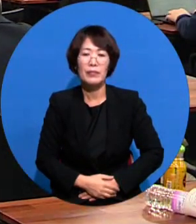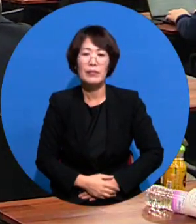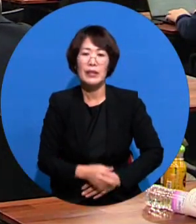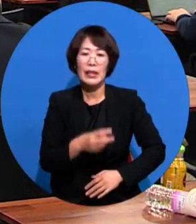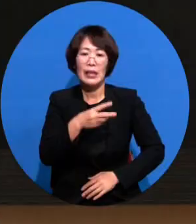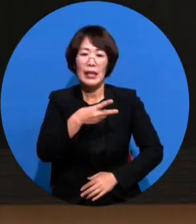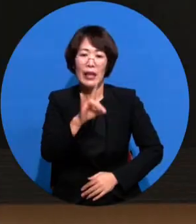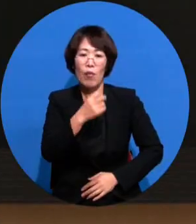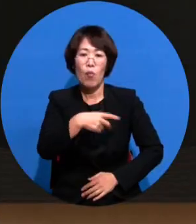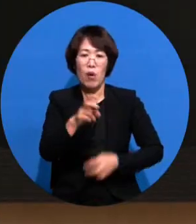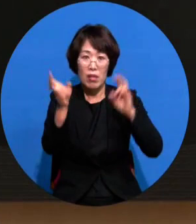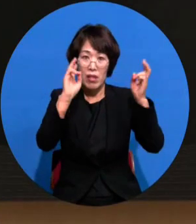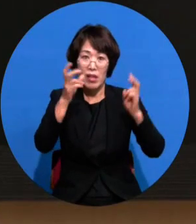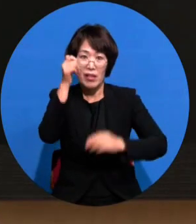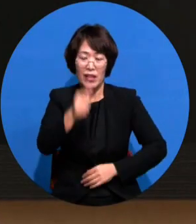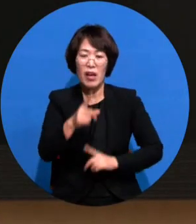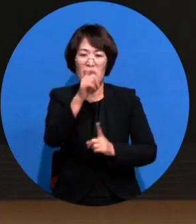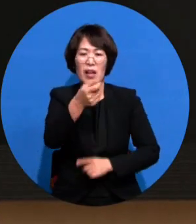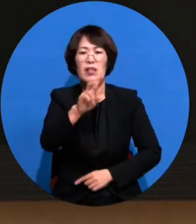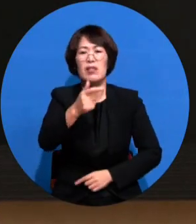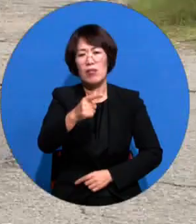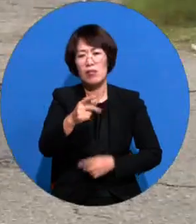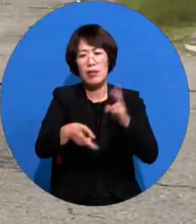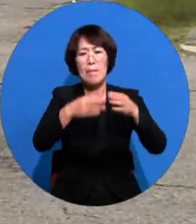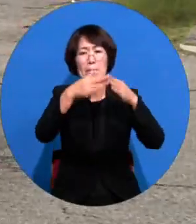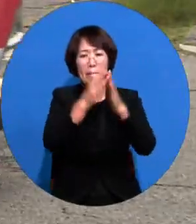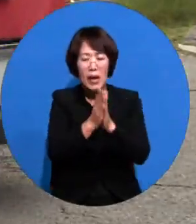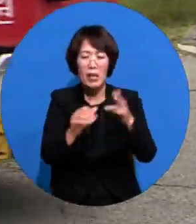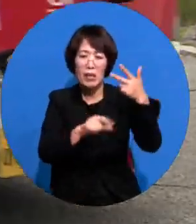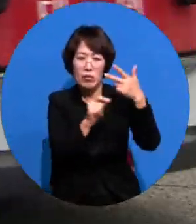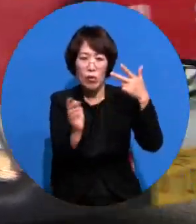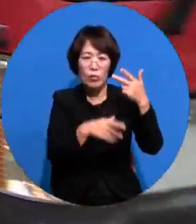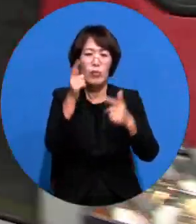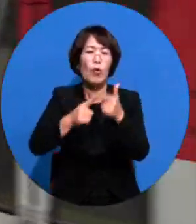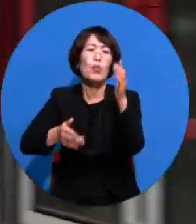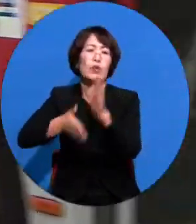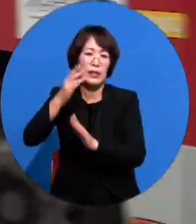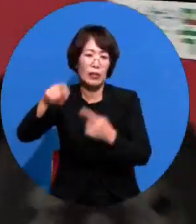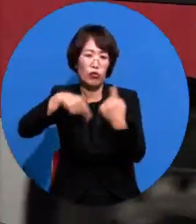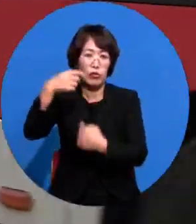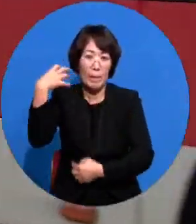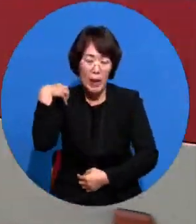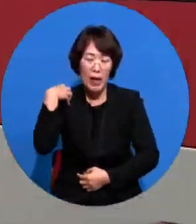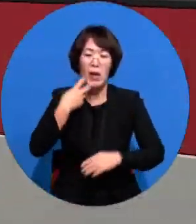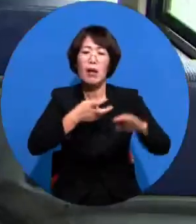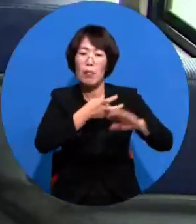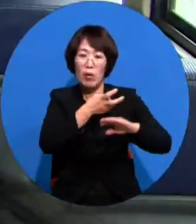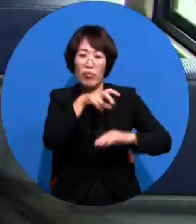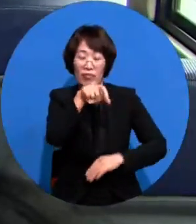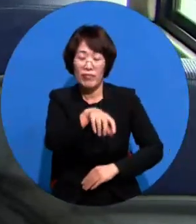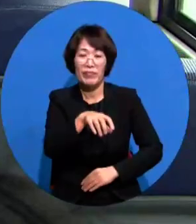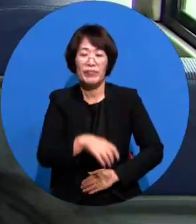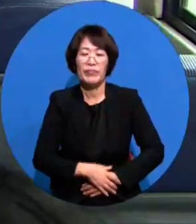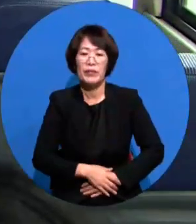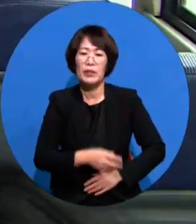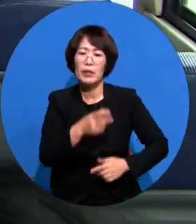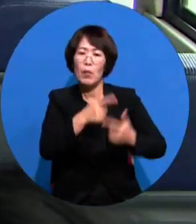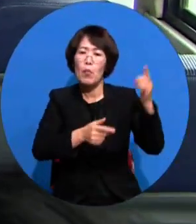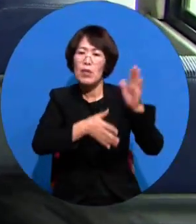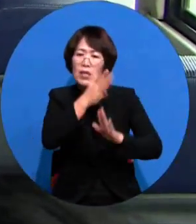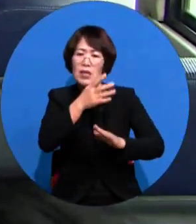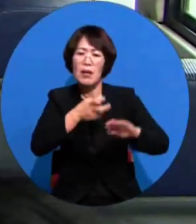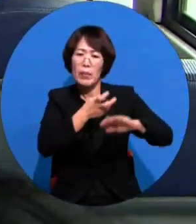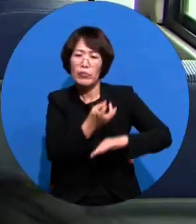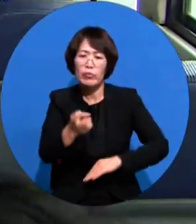태원 유진운수 이한철 회장의 사업 철회로 지난달부터 목포시가 운영하고 있는 목포 시내버스. 목포시는